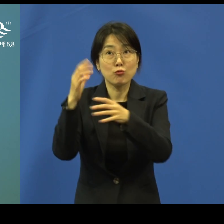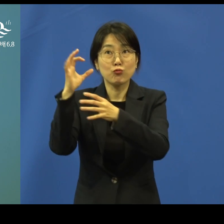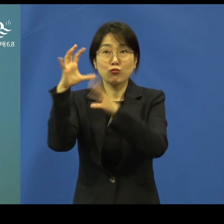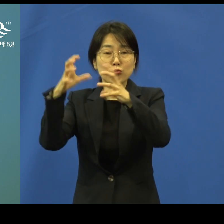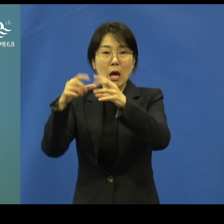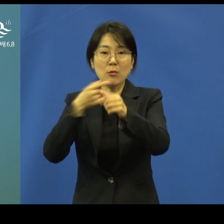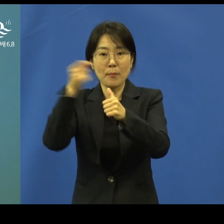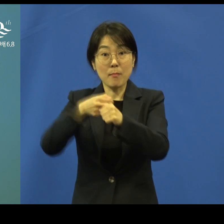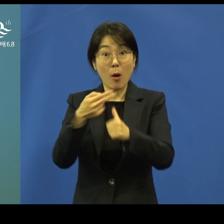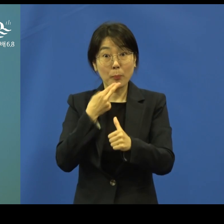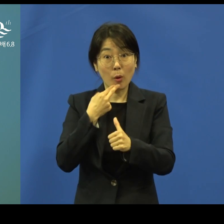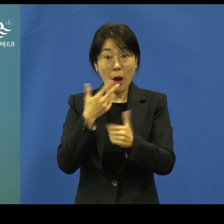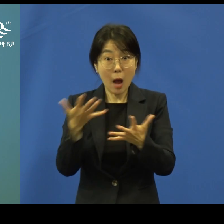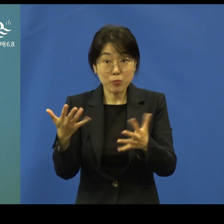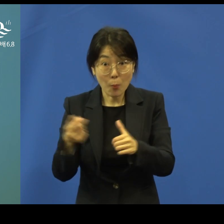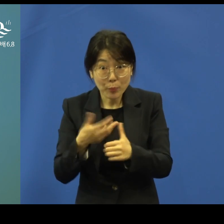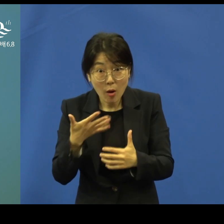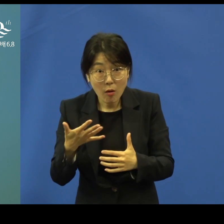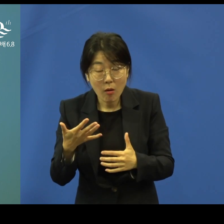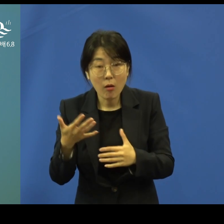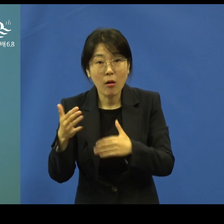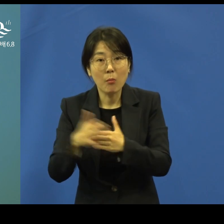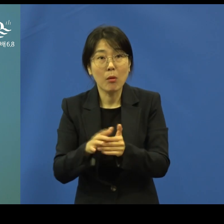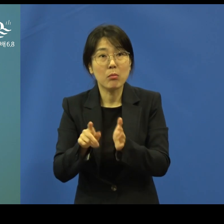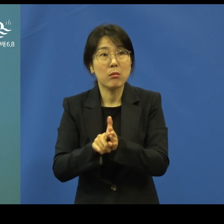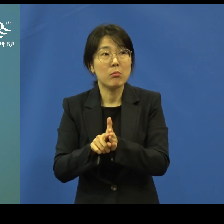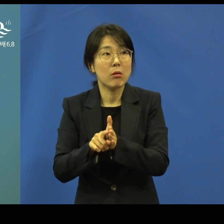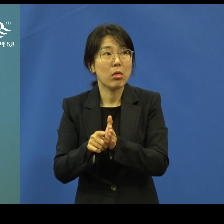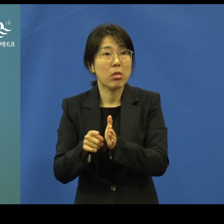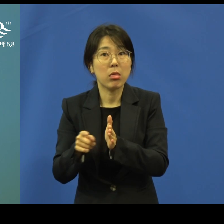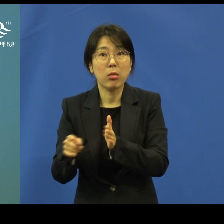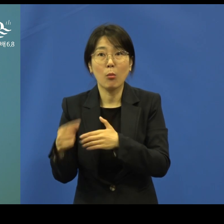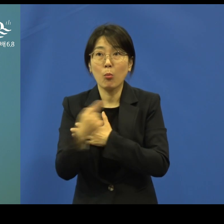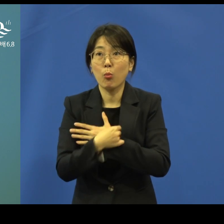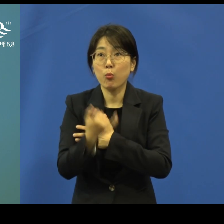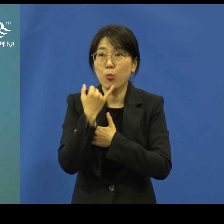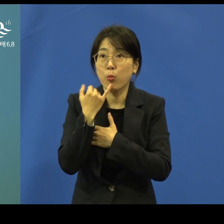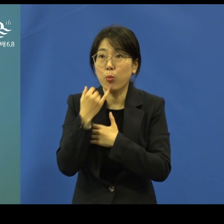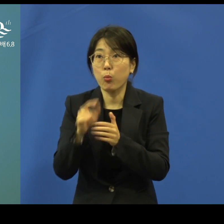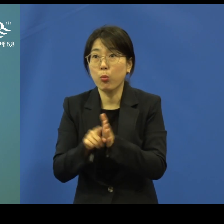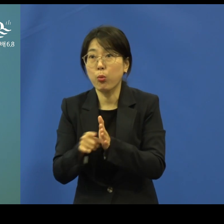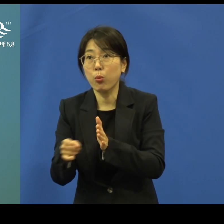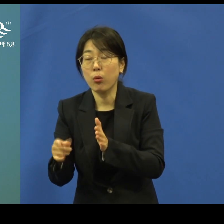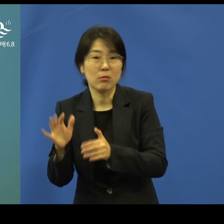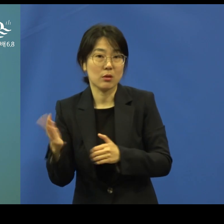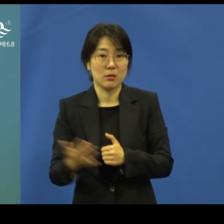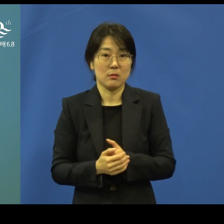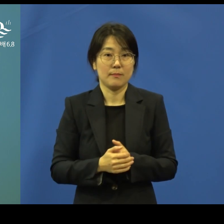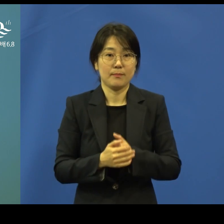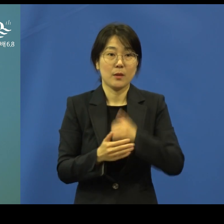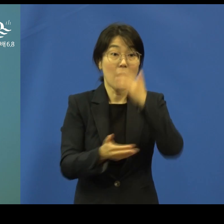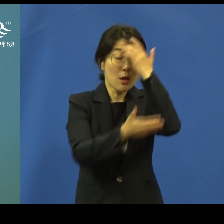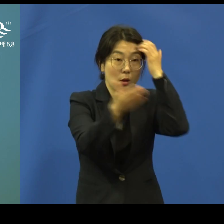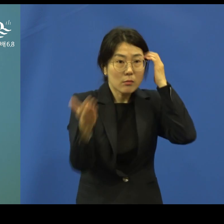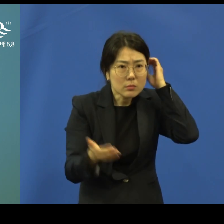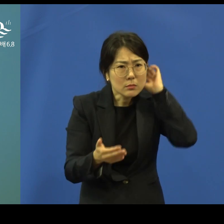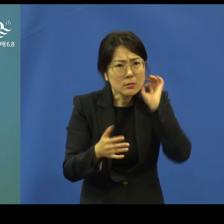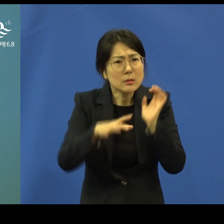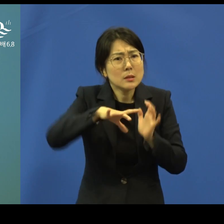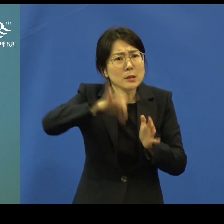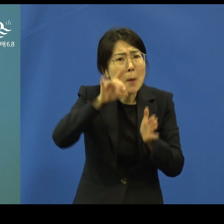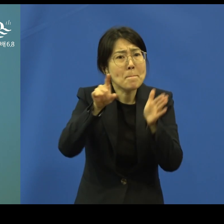믿었을 때 나는 어떻게 예수를 믿게 되었는가, 이게 참 중요하고요. 그리고 믿게 되었을